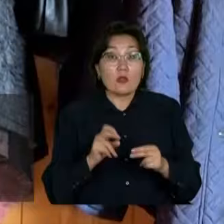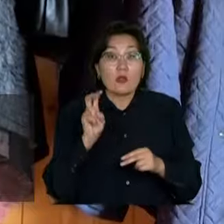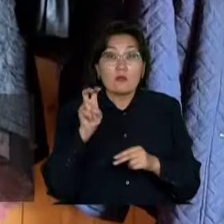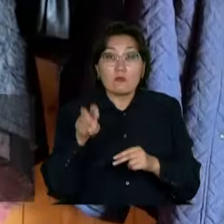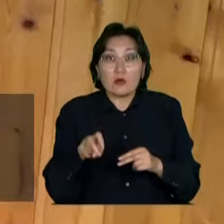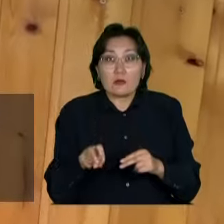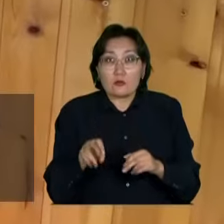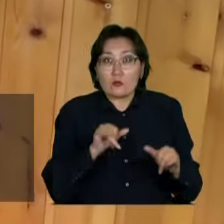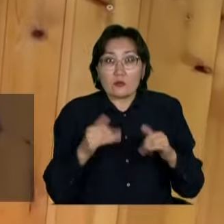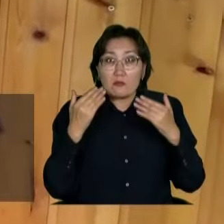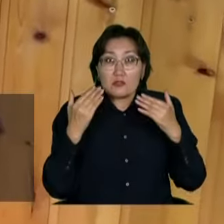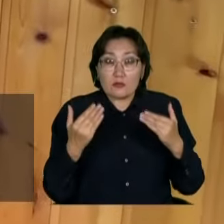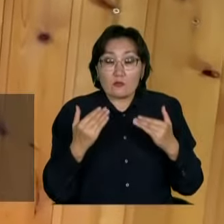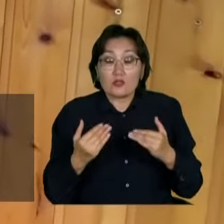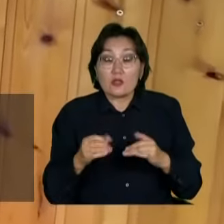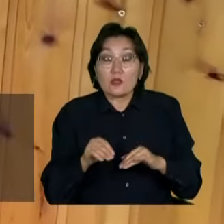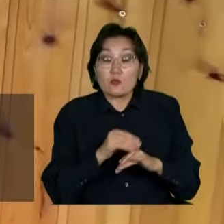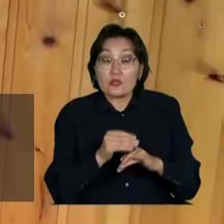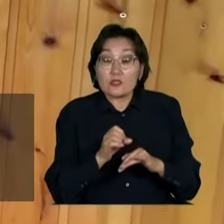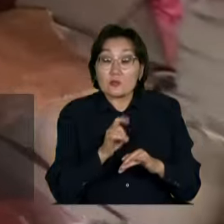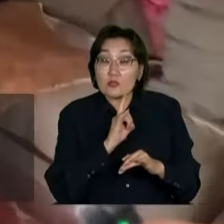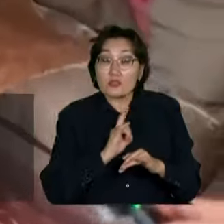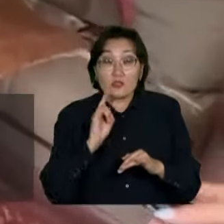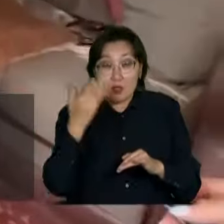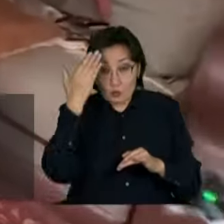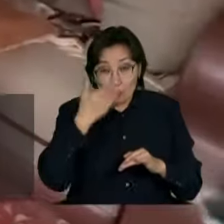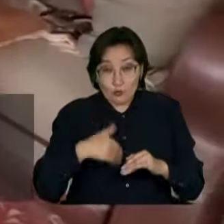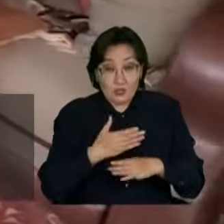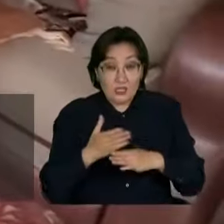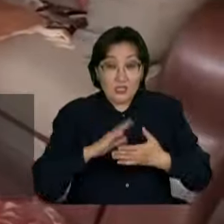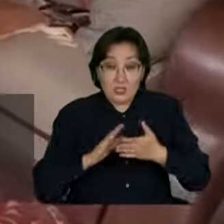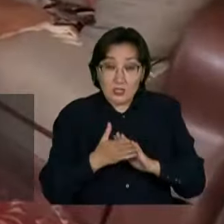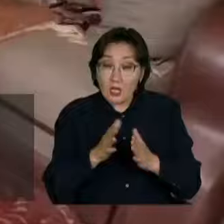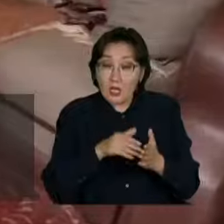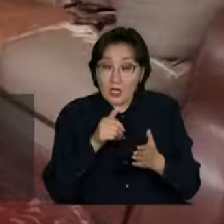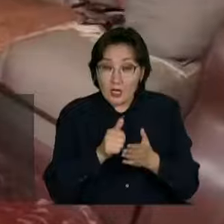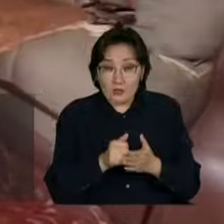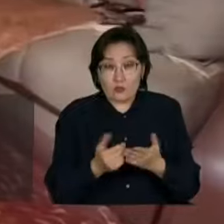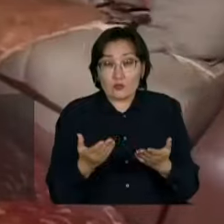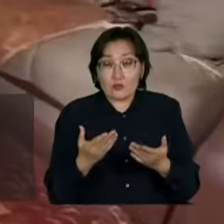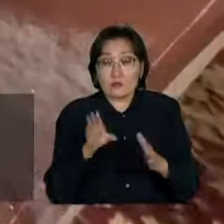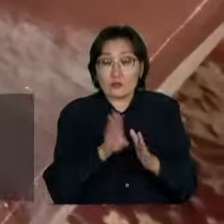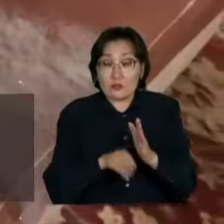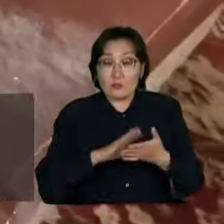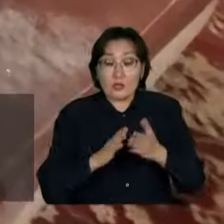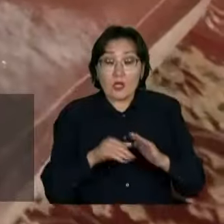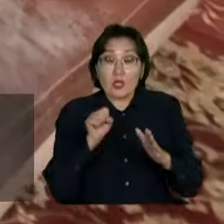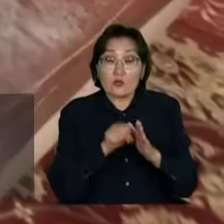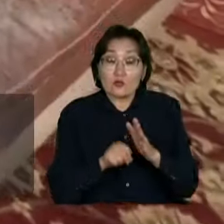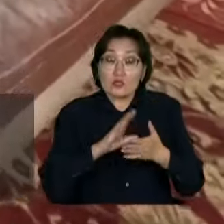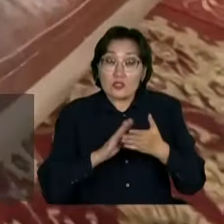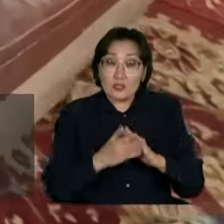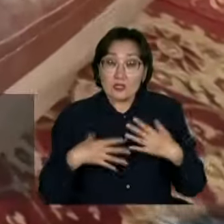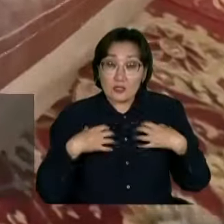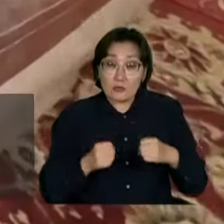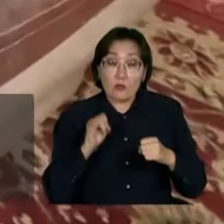де болмады. Александр Пляшковтың жұбайы Ольганың инсульт алғаннан кейінгі жағдайы әлі тұрақталмапты. Себебі қыстағы жай денсаулығына кер